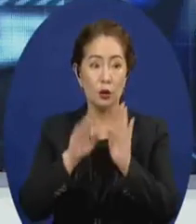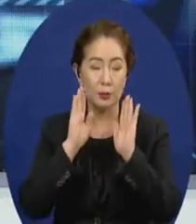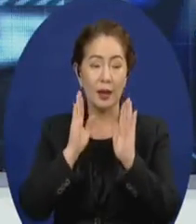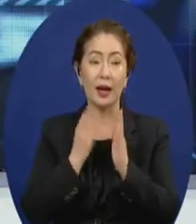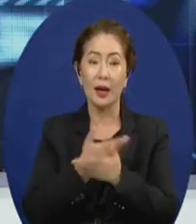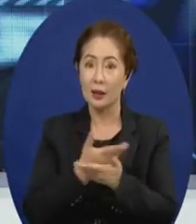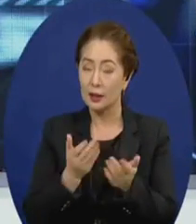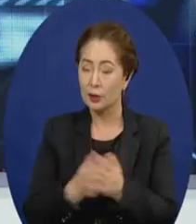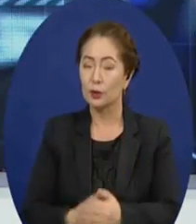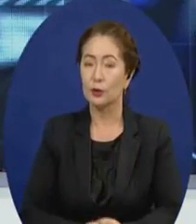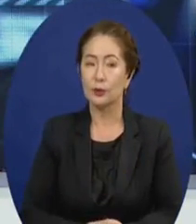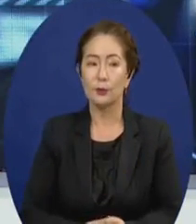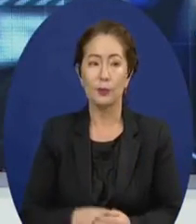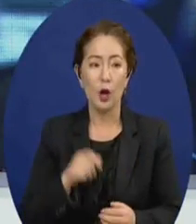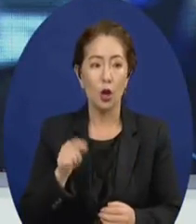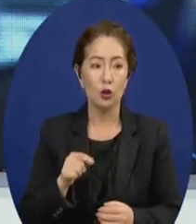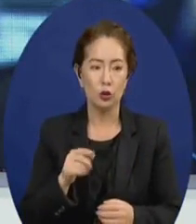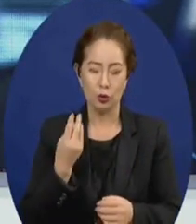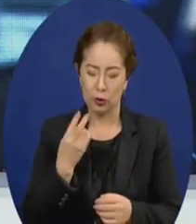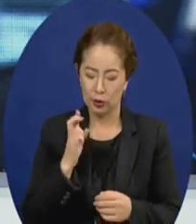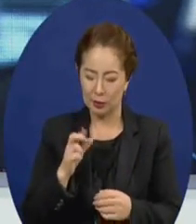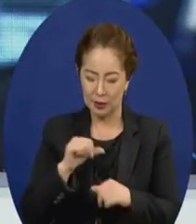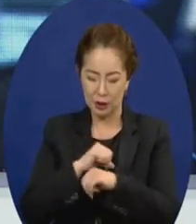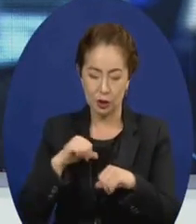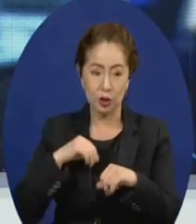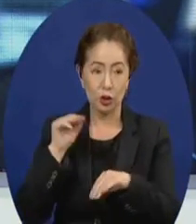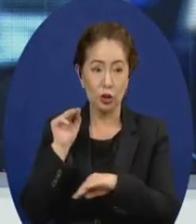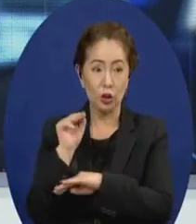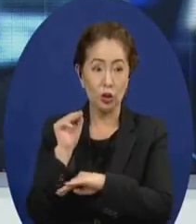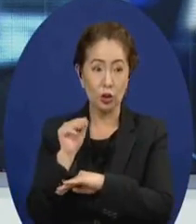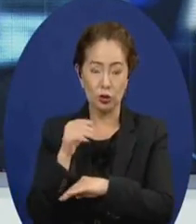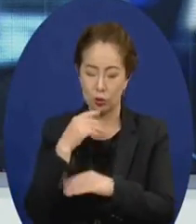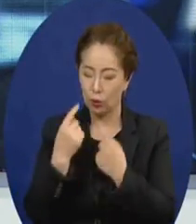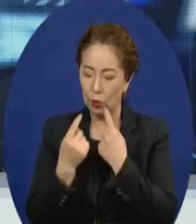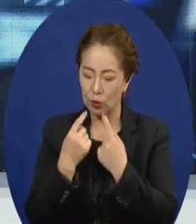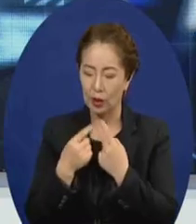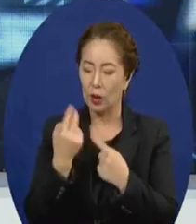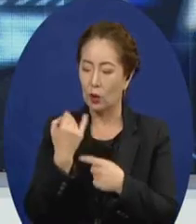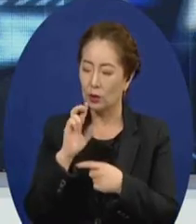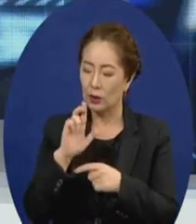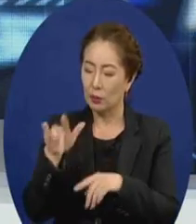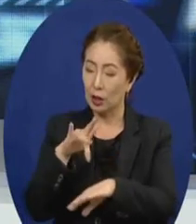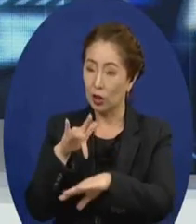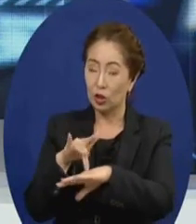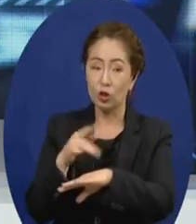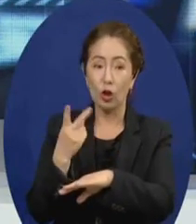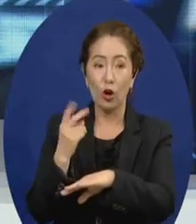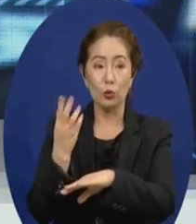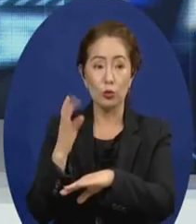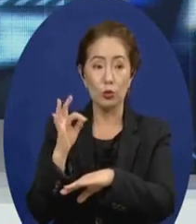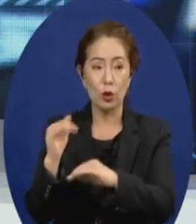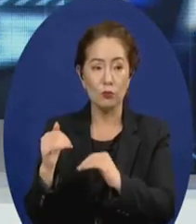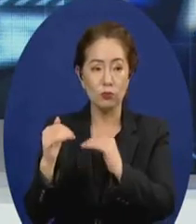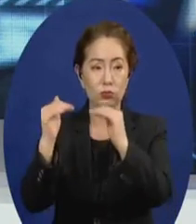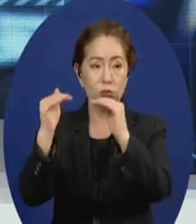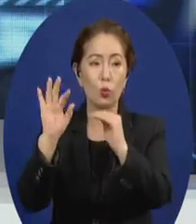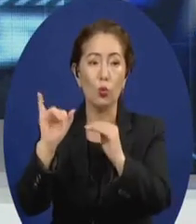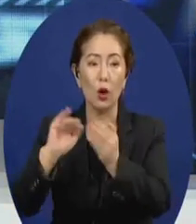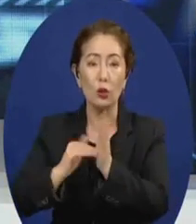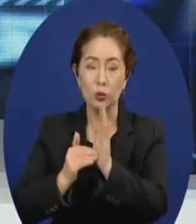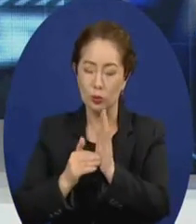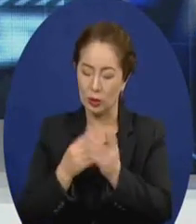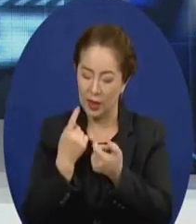хөтөлбөрийн дараагийн хэсэгт анхаарлаа хандуулно. Өнөөдөр нийслэлийн иргэдийн төлөөлөгчдийн хурлаар Улаанбаатар хотын 2040 хүртэлх хөгжлийн ерөнхий төлөвлөгөө